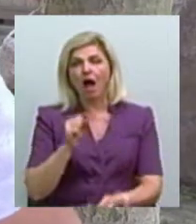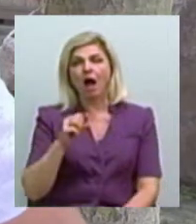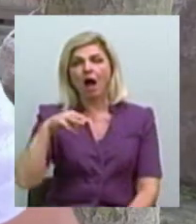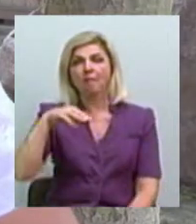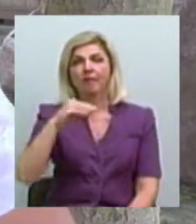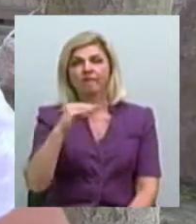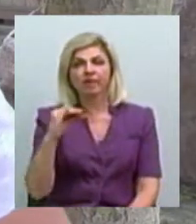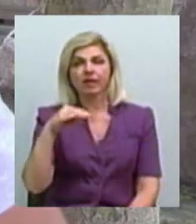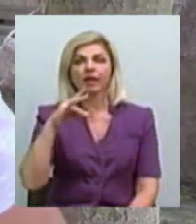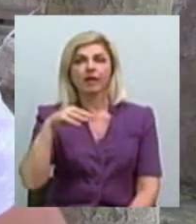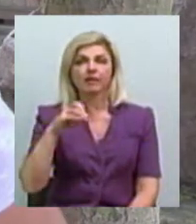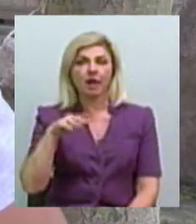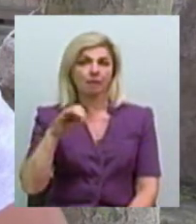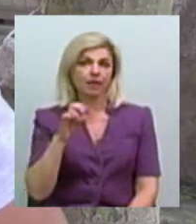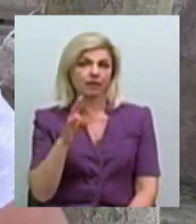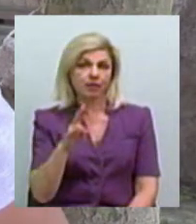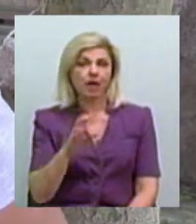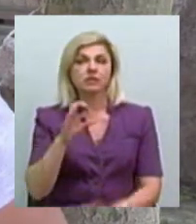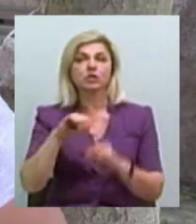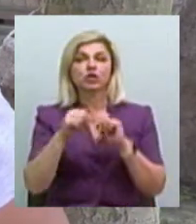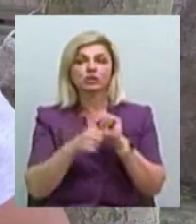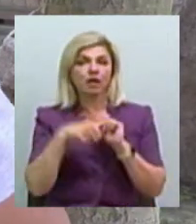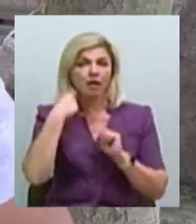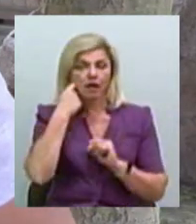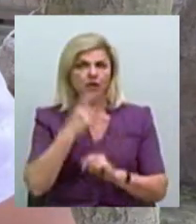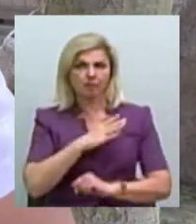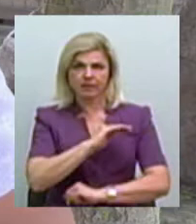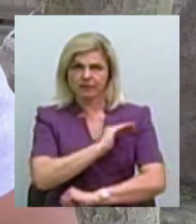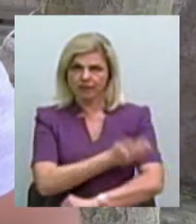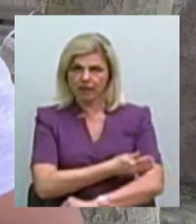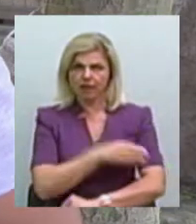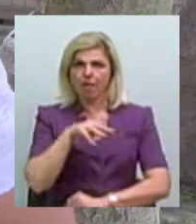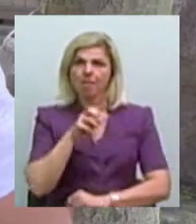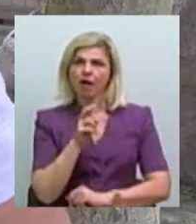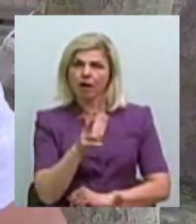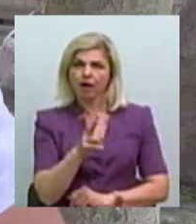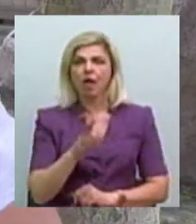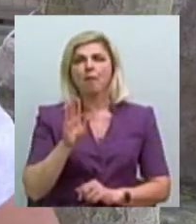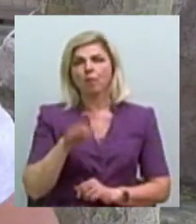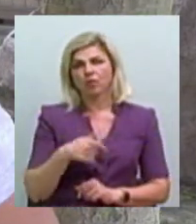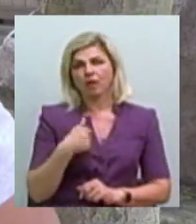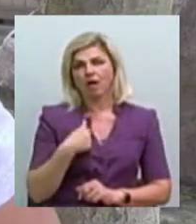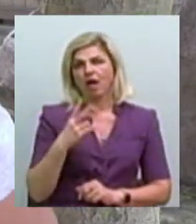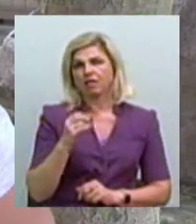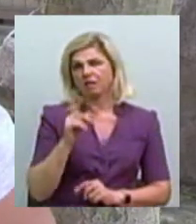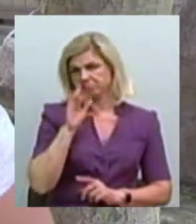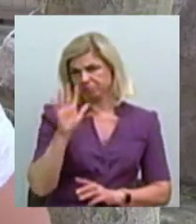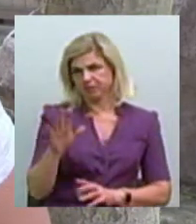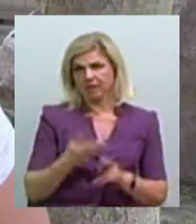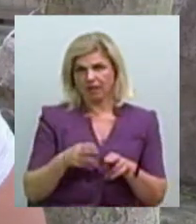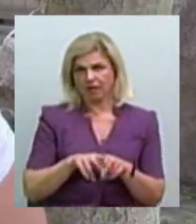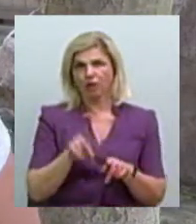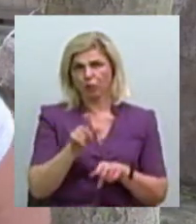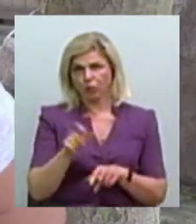гвинт. Дійшовши до 30 років, я спробував ін'єкційні наркотики – це мак. Хоча до того я зневажав цих людей. Я знав, що за